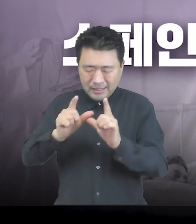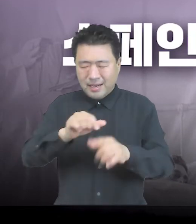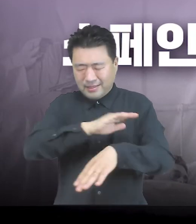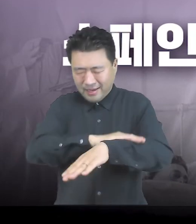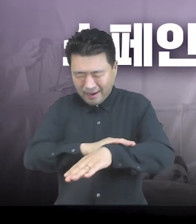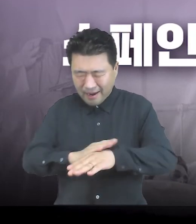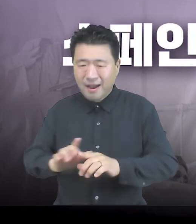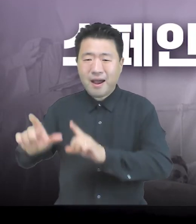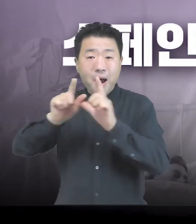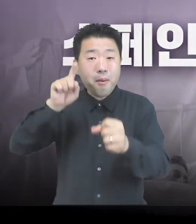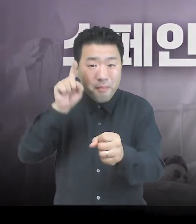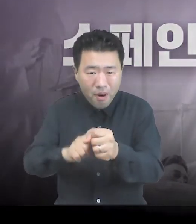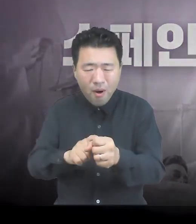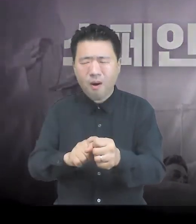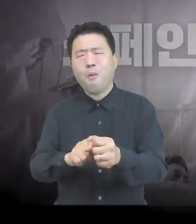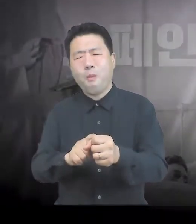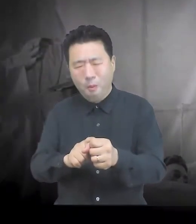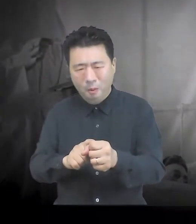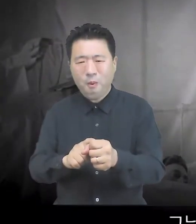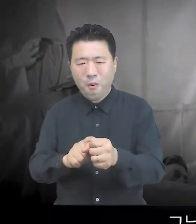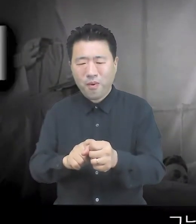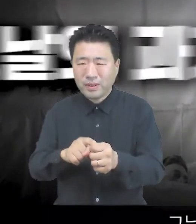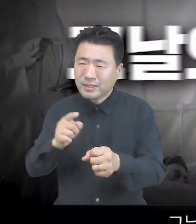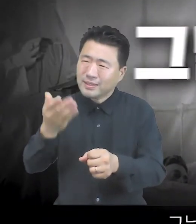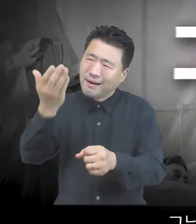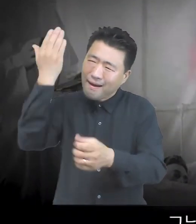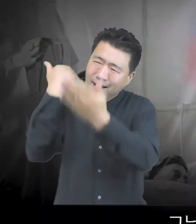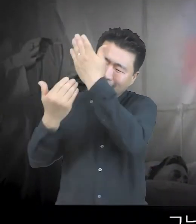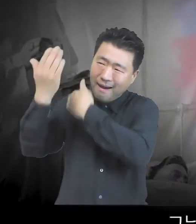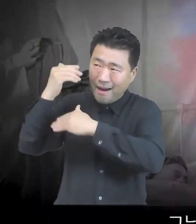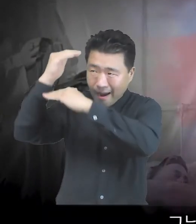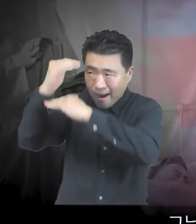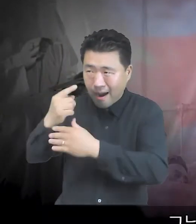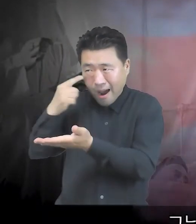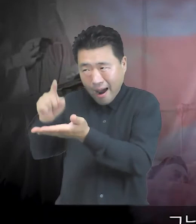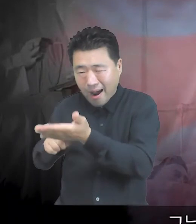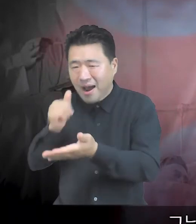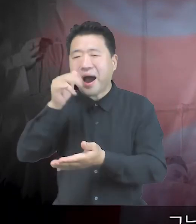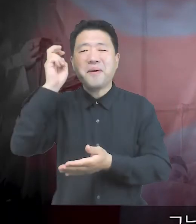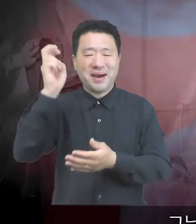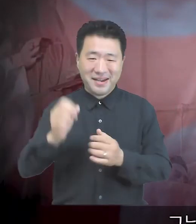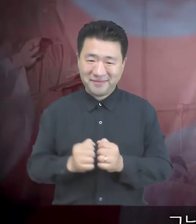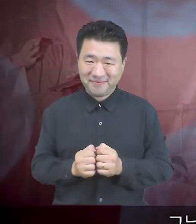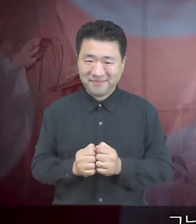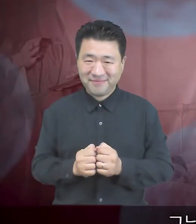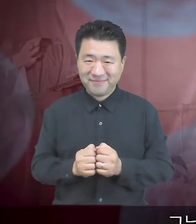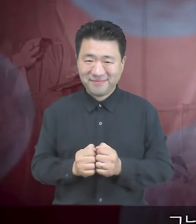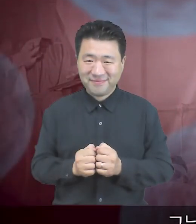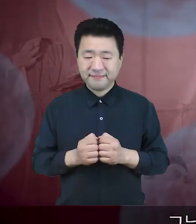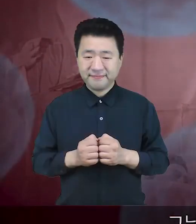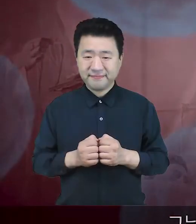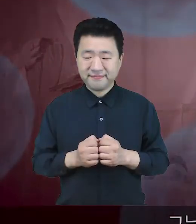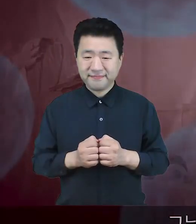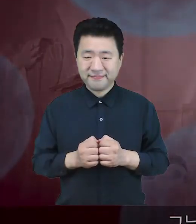일상을 되찾기 위한 방법은 어쩌면 그날의 과거에서 발견할 수 있을지도 모르겠습니다.